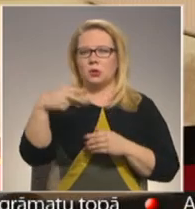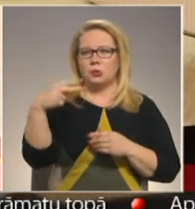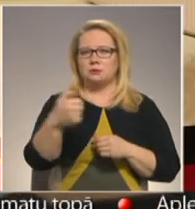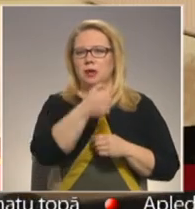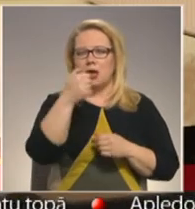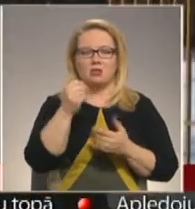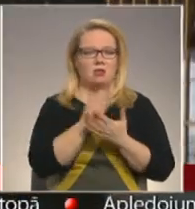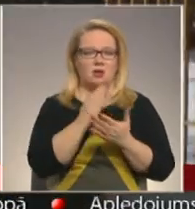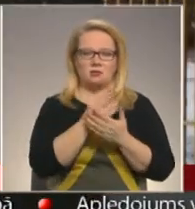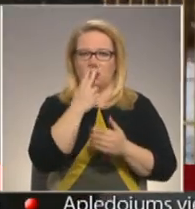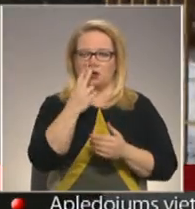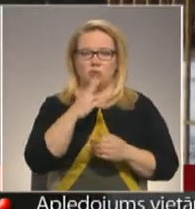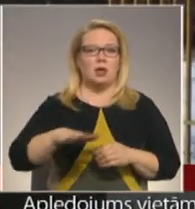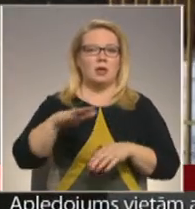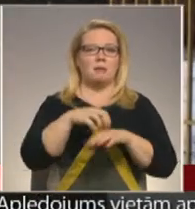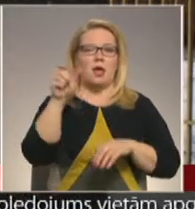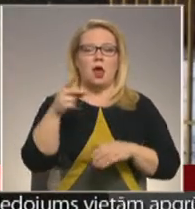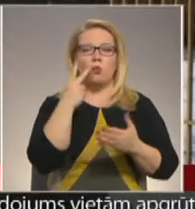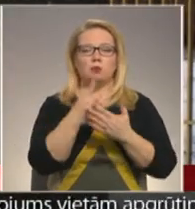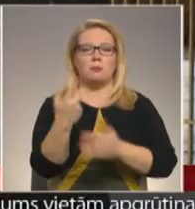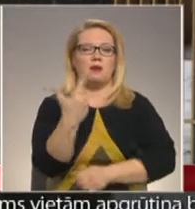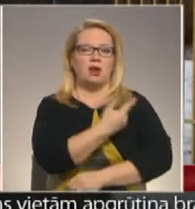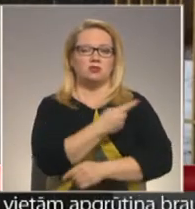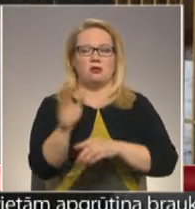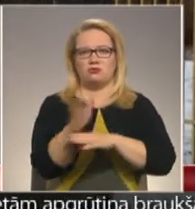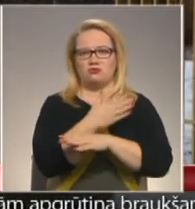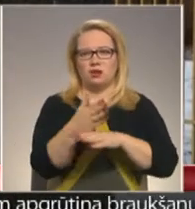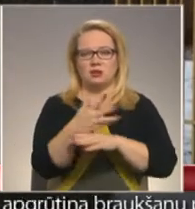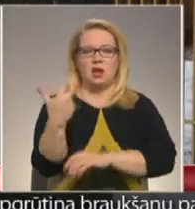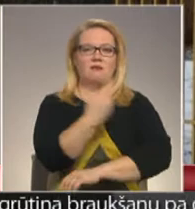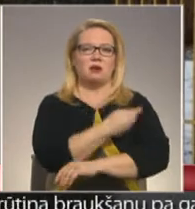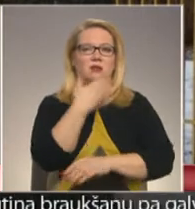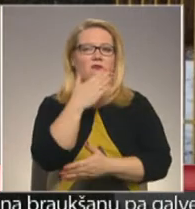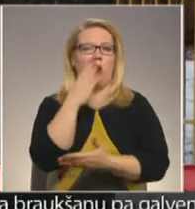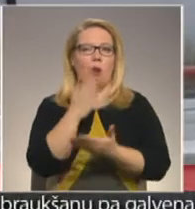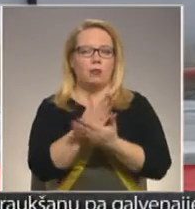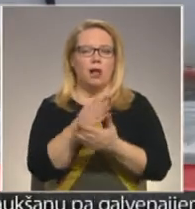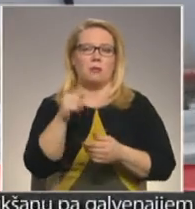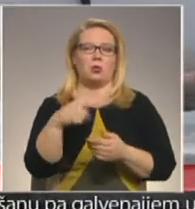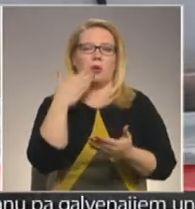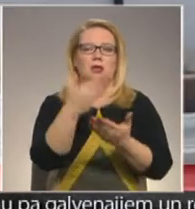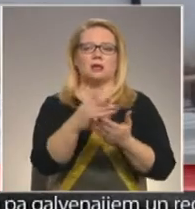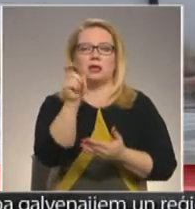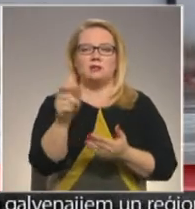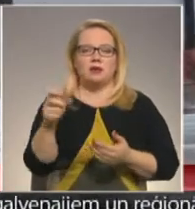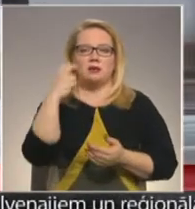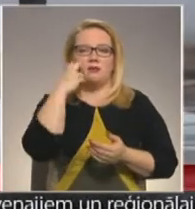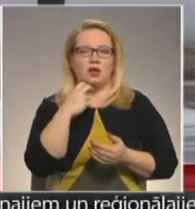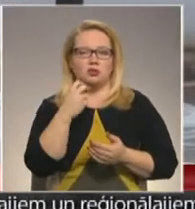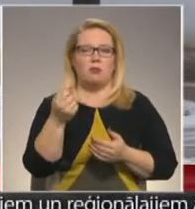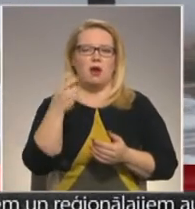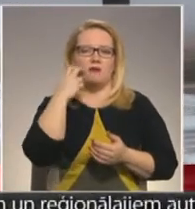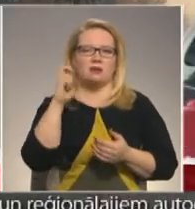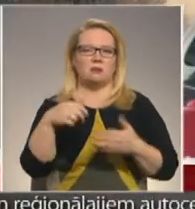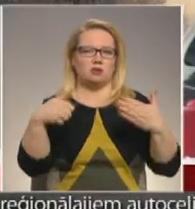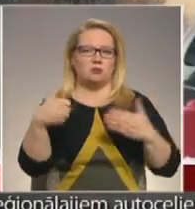gadus nesadzējuši. Ģimenes ārstu uzskats par vakcinēšanos ir atšķirīgs. Vakcīna nav obligāta, bet to iesaka veikt cilvēkiem, kuri ir vecumā virs